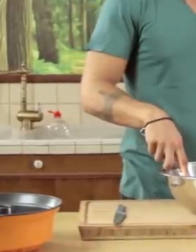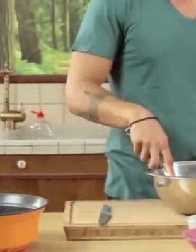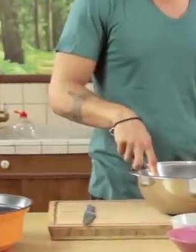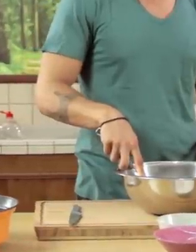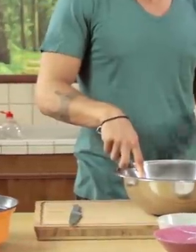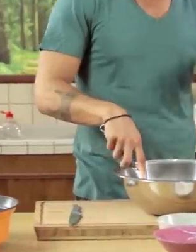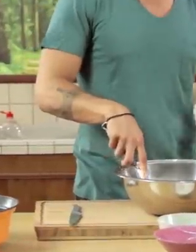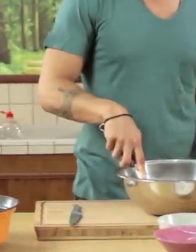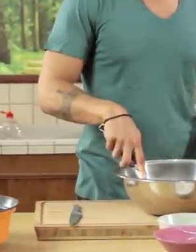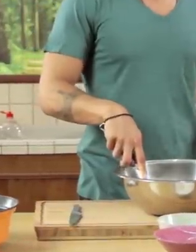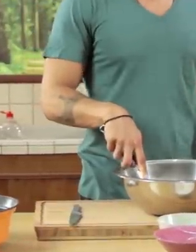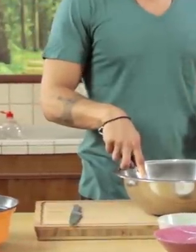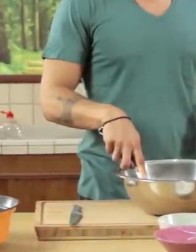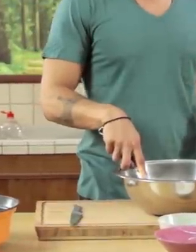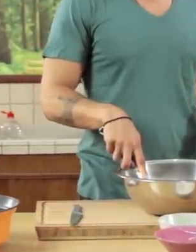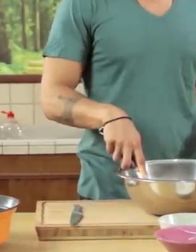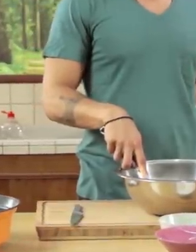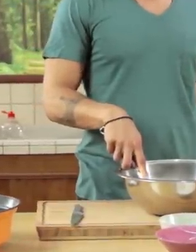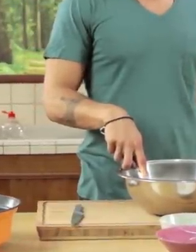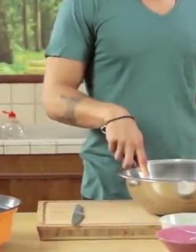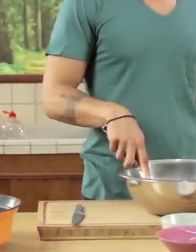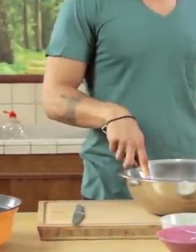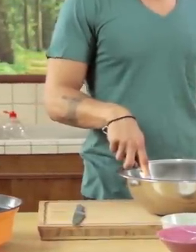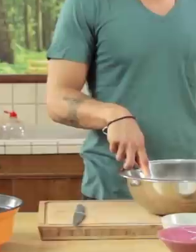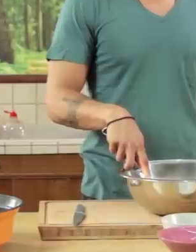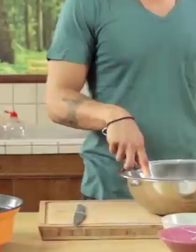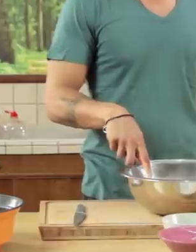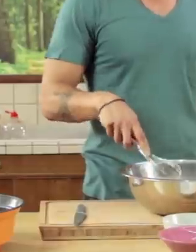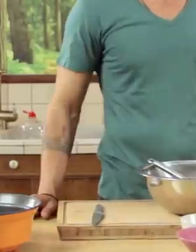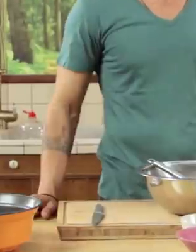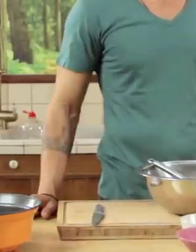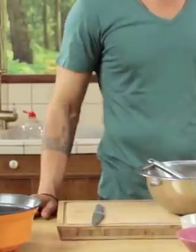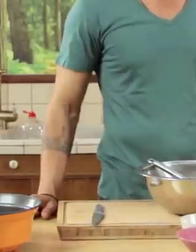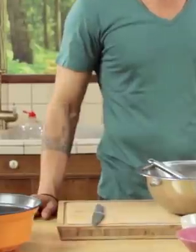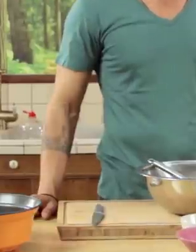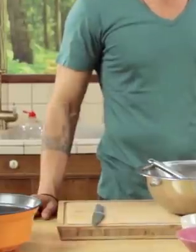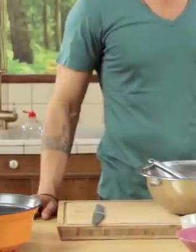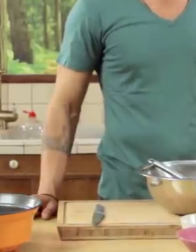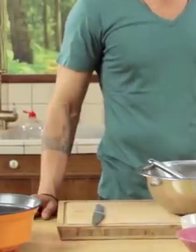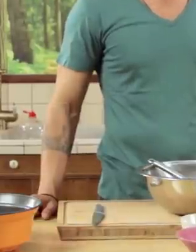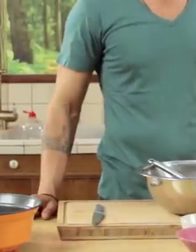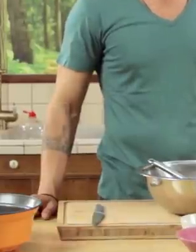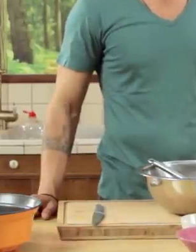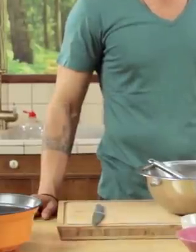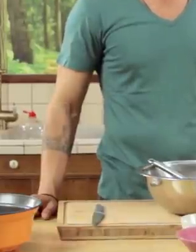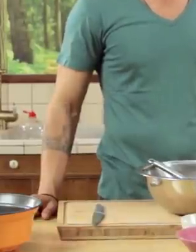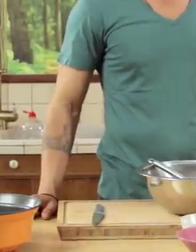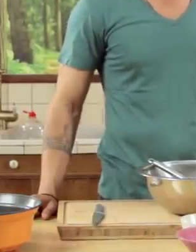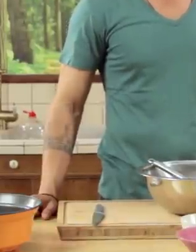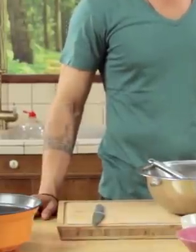Και ελικόπτερο τώρα. Τώρα βρήκε να περάσει το ελικόπτερο. Είναι ελικόπτερο. Πέρασε όλο τον χρόνο, Παναγία μου. Α, και εσύ είχεις με φανάκι μικρός.